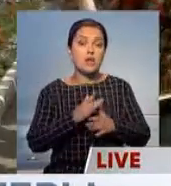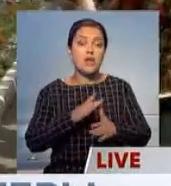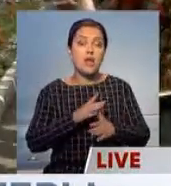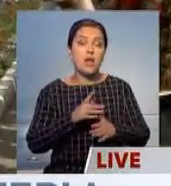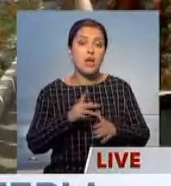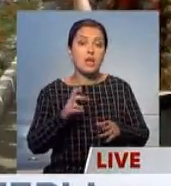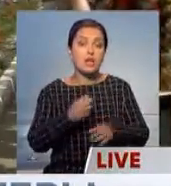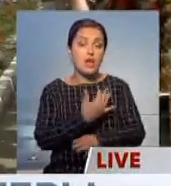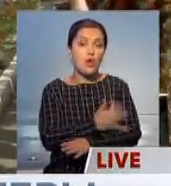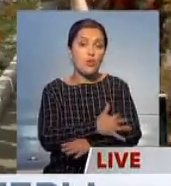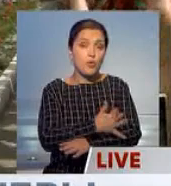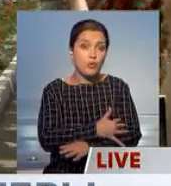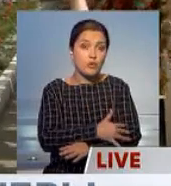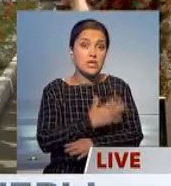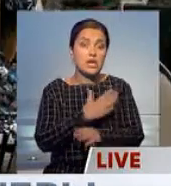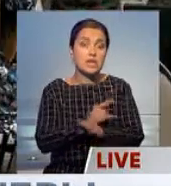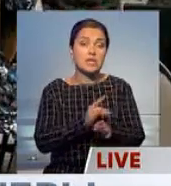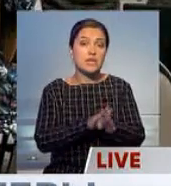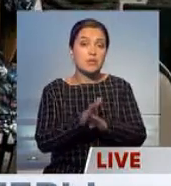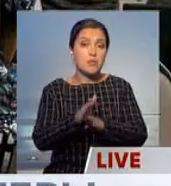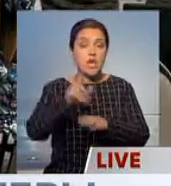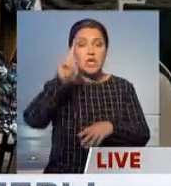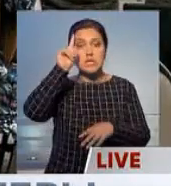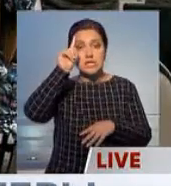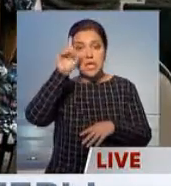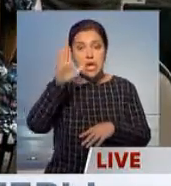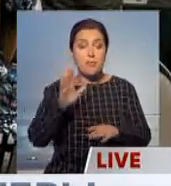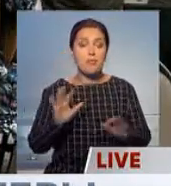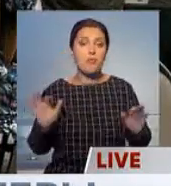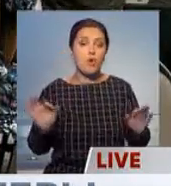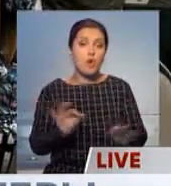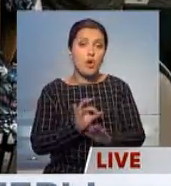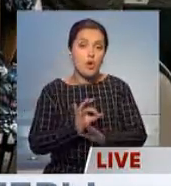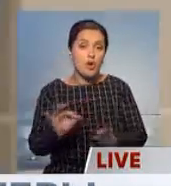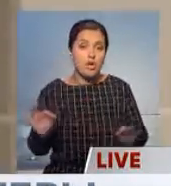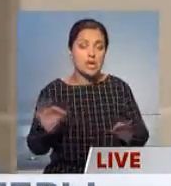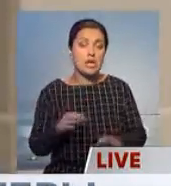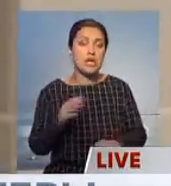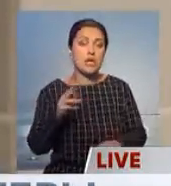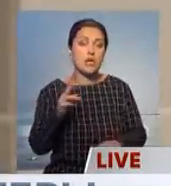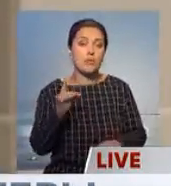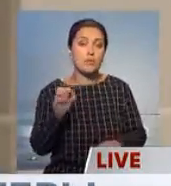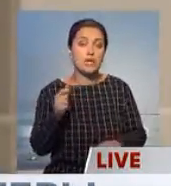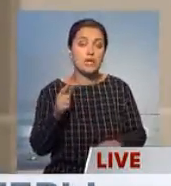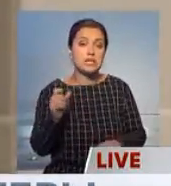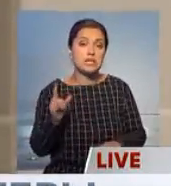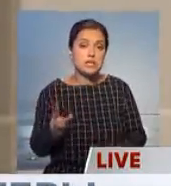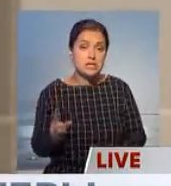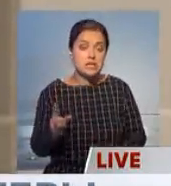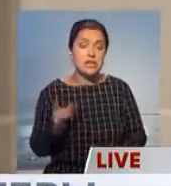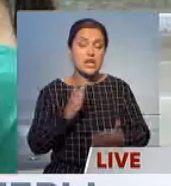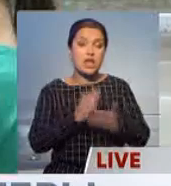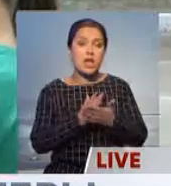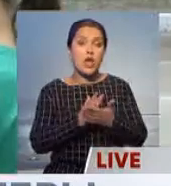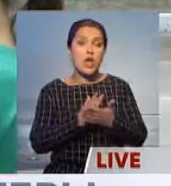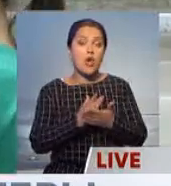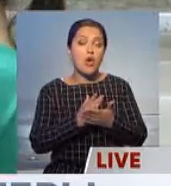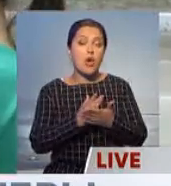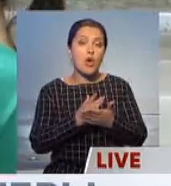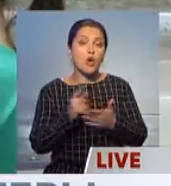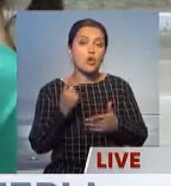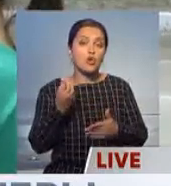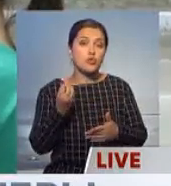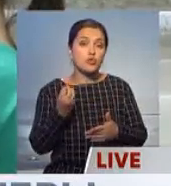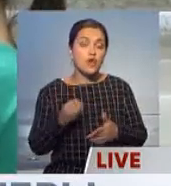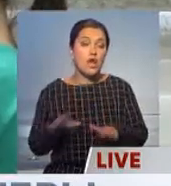открытым небом. В основном исполнялись знаменитые Кюю Курмангазы, Дины Нурпиисова и Казангапа Тлебергенова. Еще одна